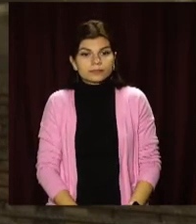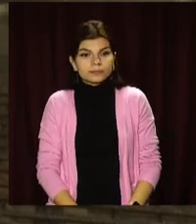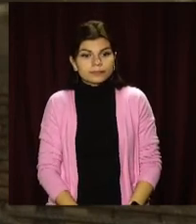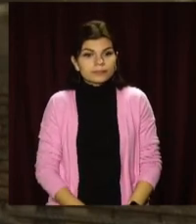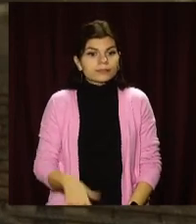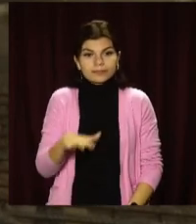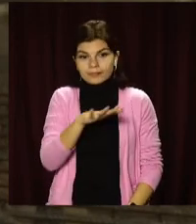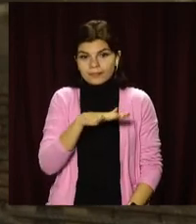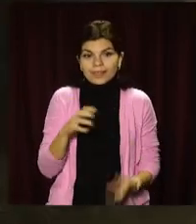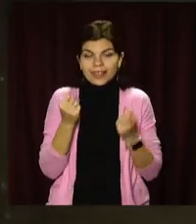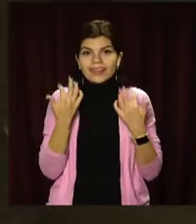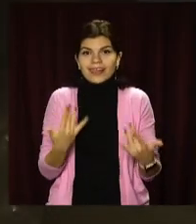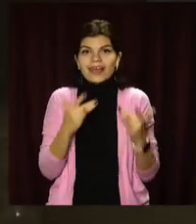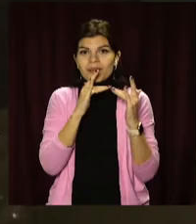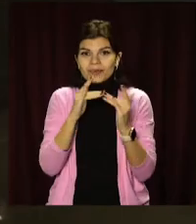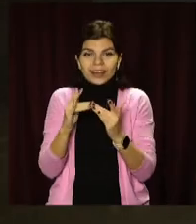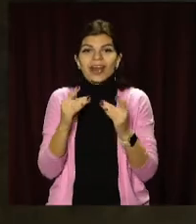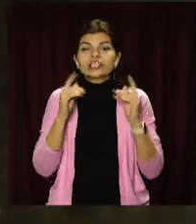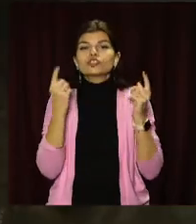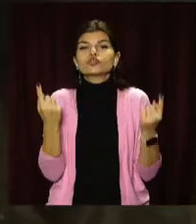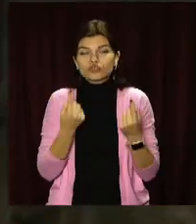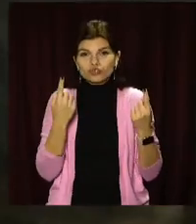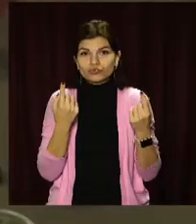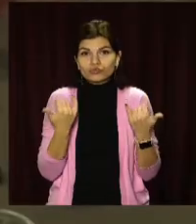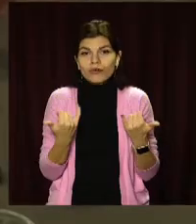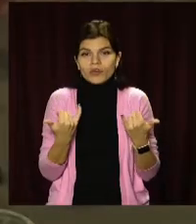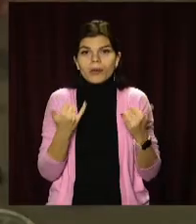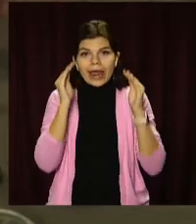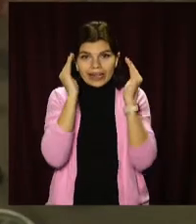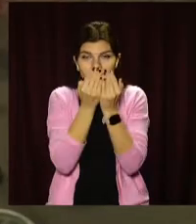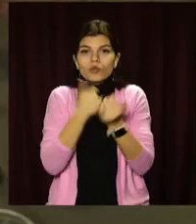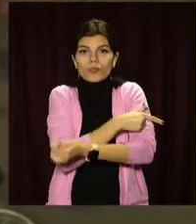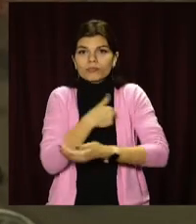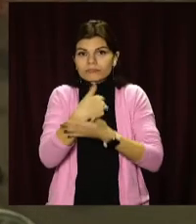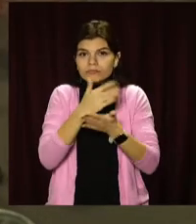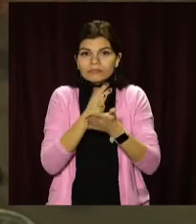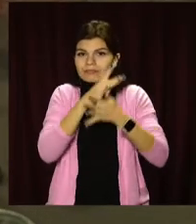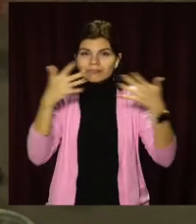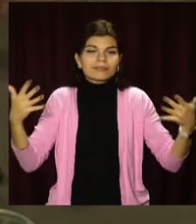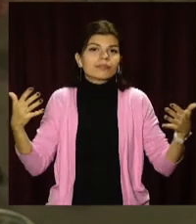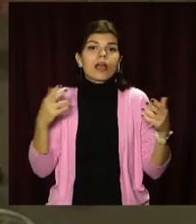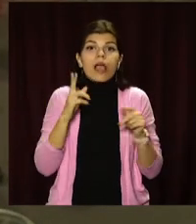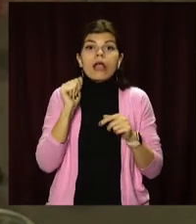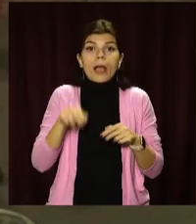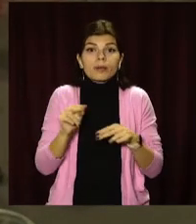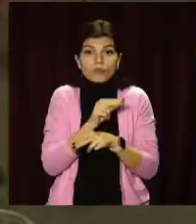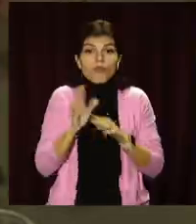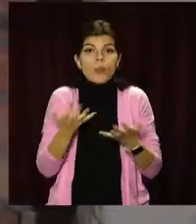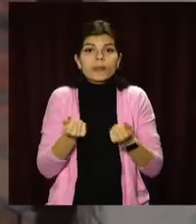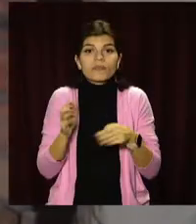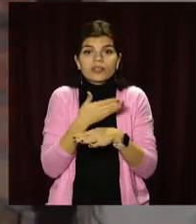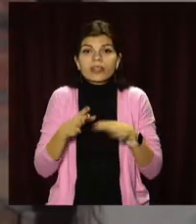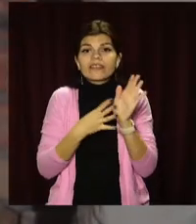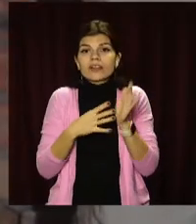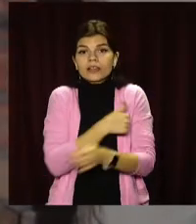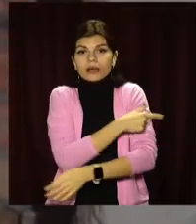Стаціонарна палата на декілька ліжок, сучасна реанімація, інтенсивна терапія та нове медичне обладнання. Таким після капремонту буде приймальне відділення